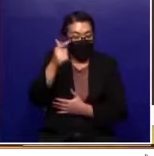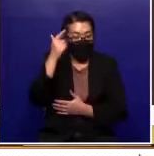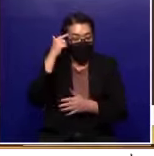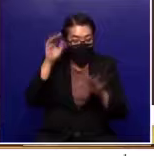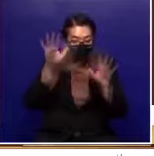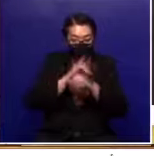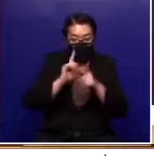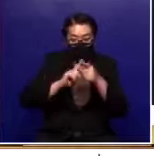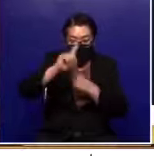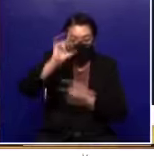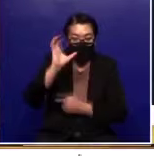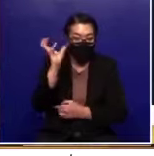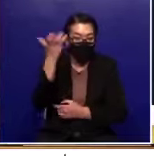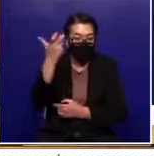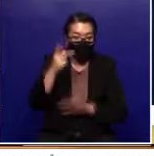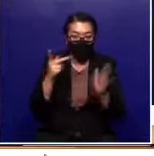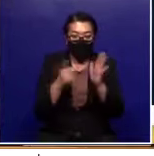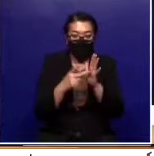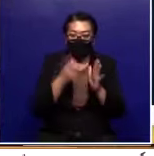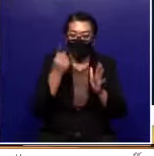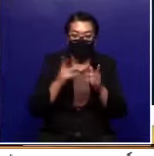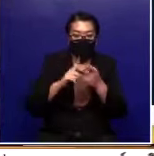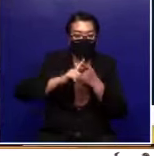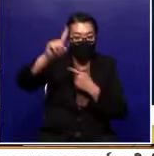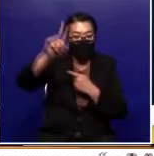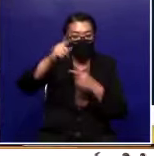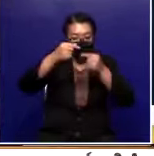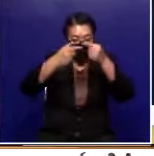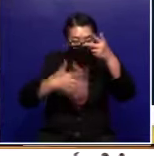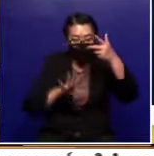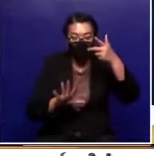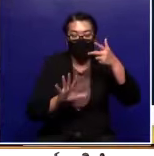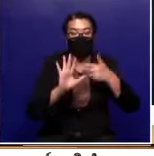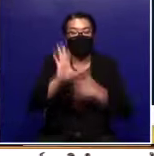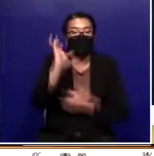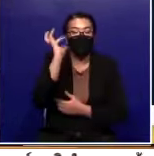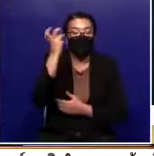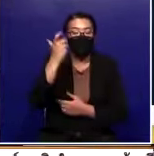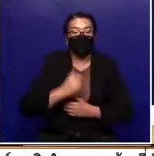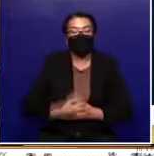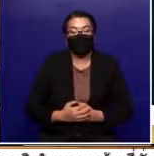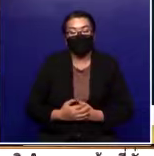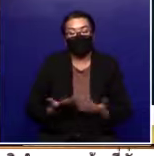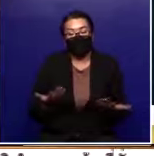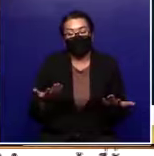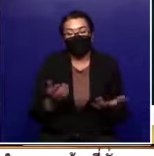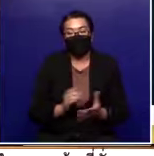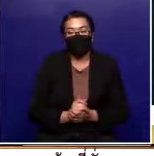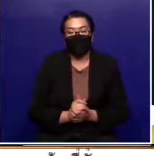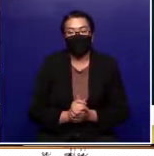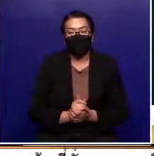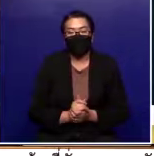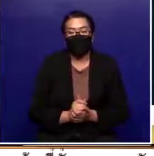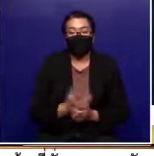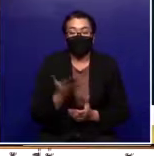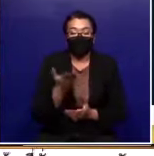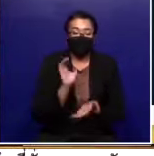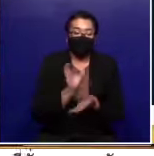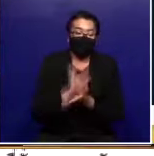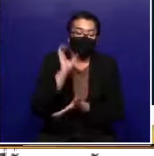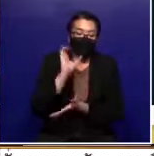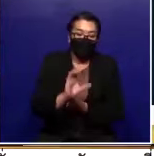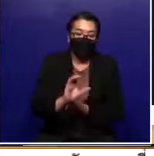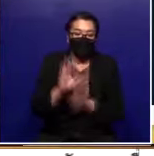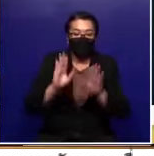กหน่อยจะกู้มากที่สุดเป็นอันดับ1ใน5ของโลกท่านประธานที่เคารพครับถ้าทำงบประมาณเช่นนี้ผ